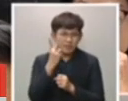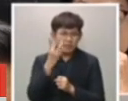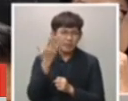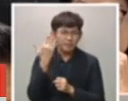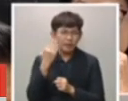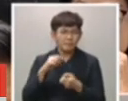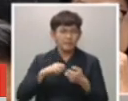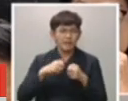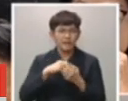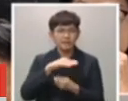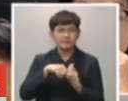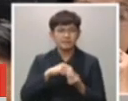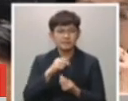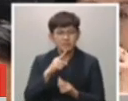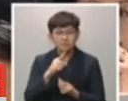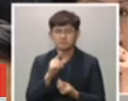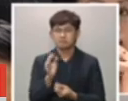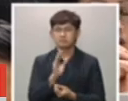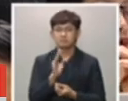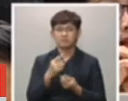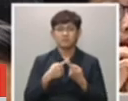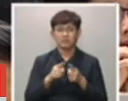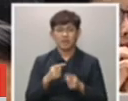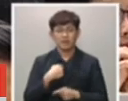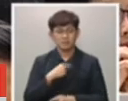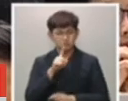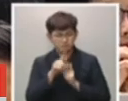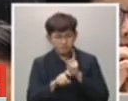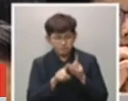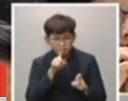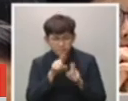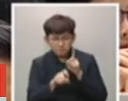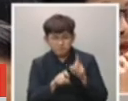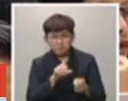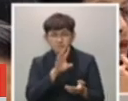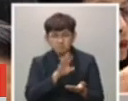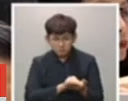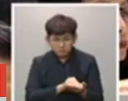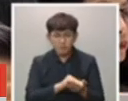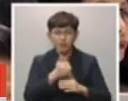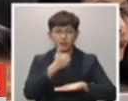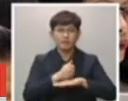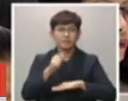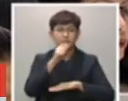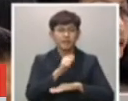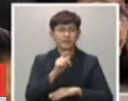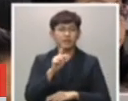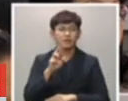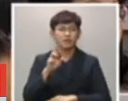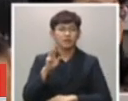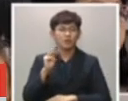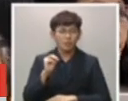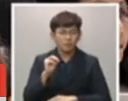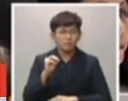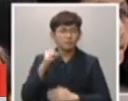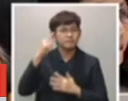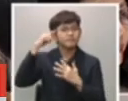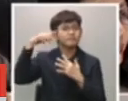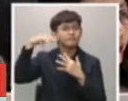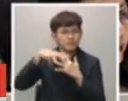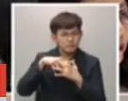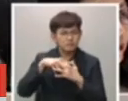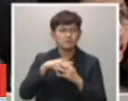ดแต่จากการสอบถามข้อมูลผู้สื่อข่าวไปสอบถามกับทางอธิบดีกรมสุขภาพจิตบอกว่าปัญหาเศรษ